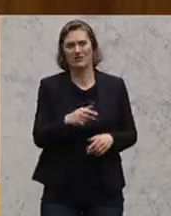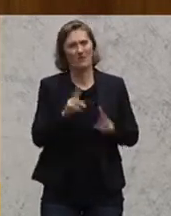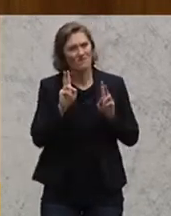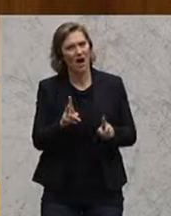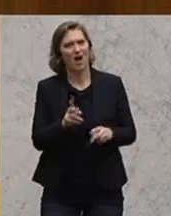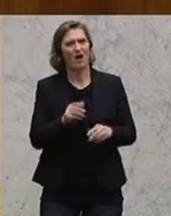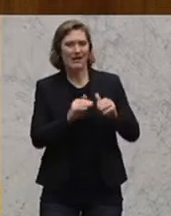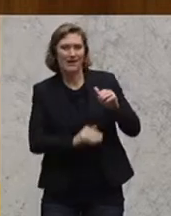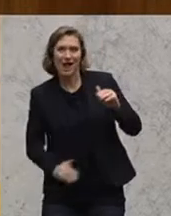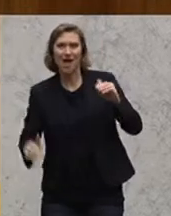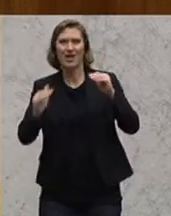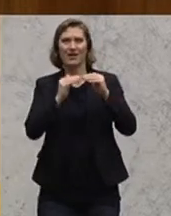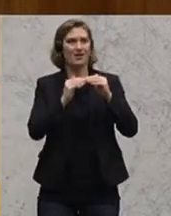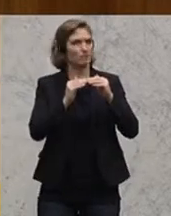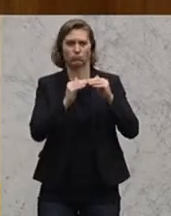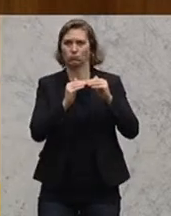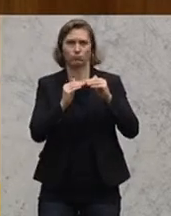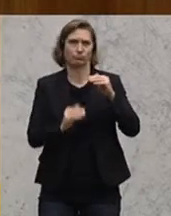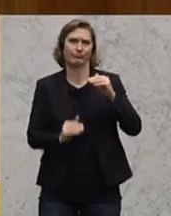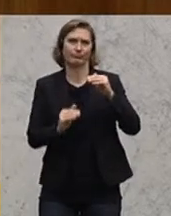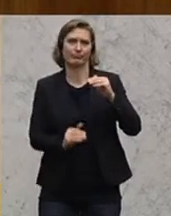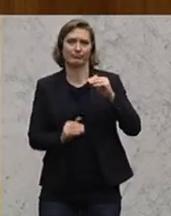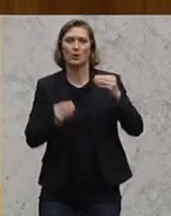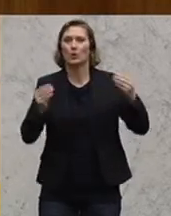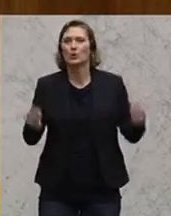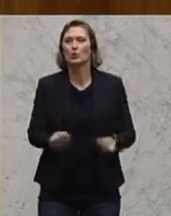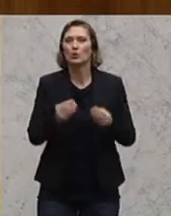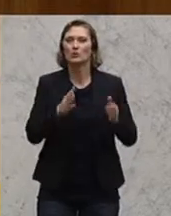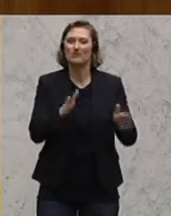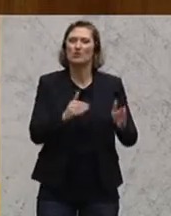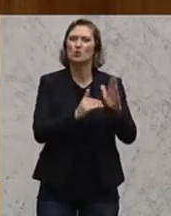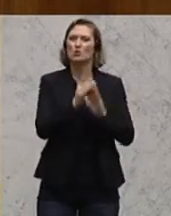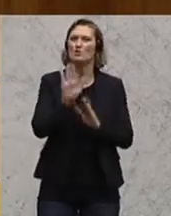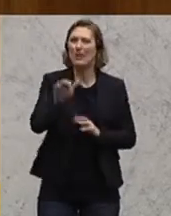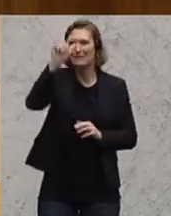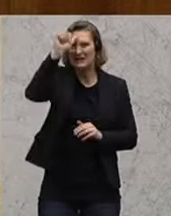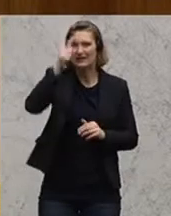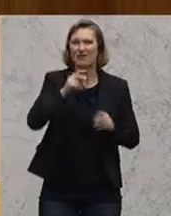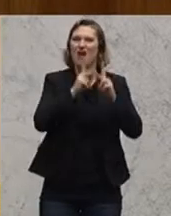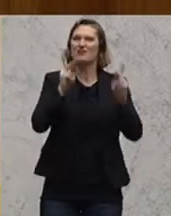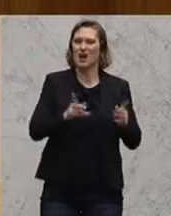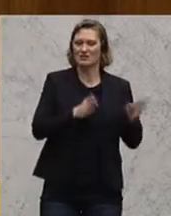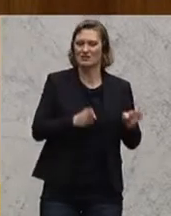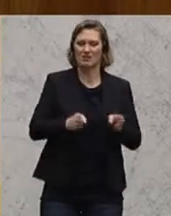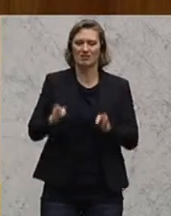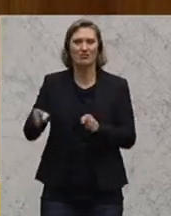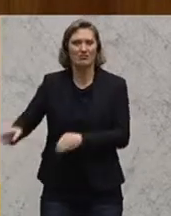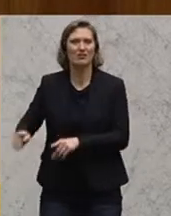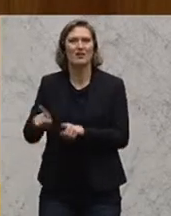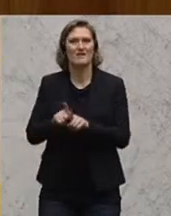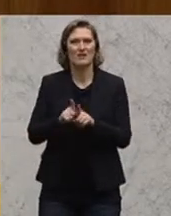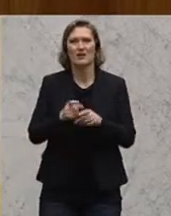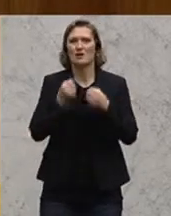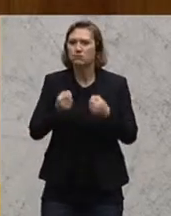nicht gleichgestellt behandelt, auch aufgrund des Kastensystems. Und es gibt immer noch eine große Kluft zwischen